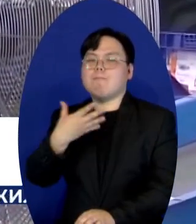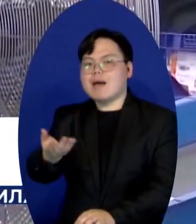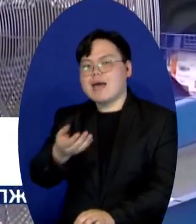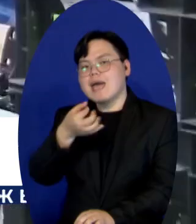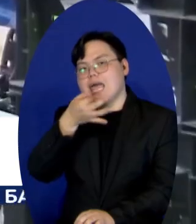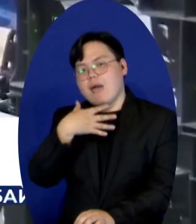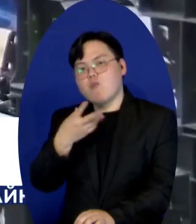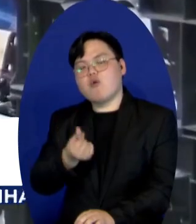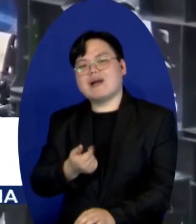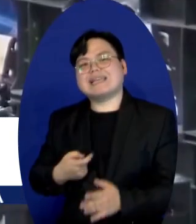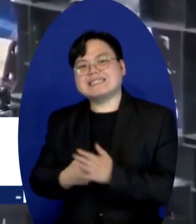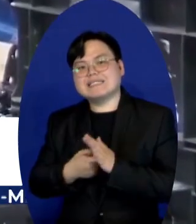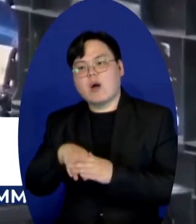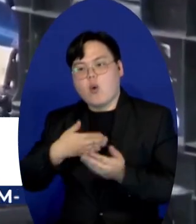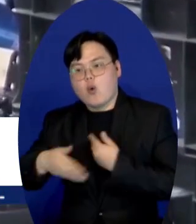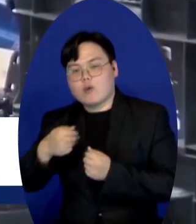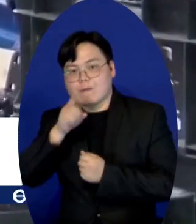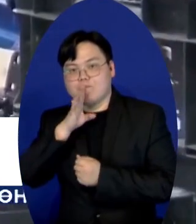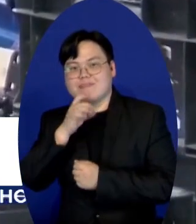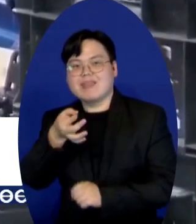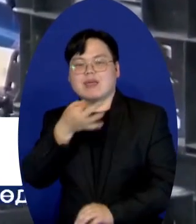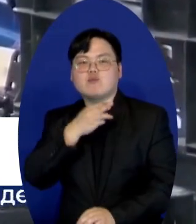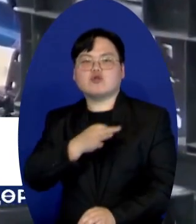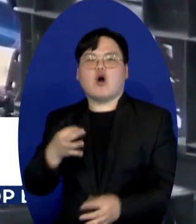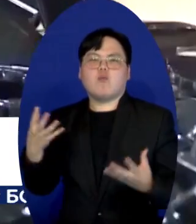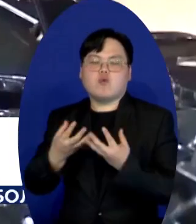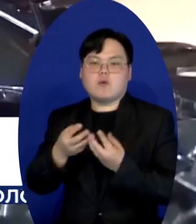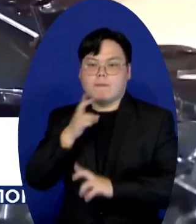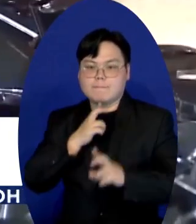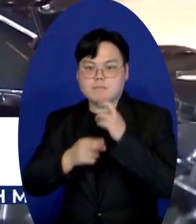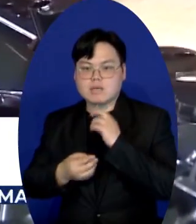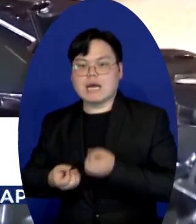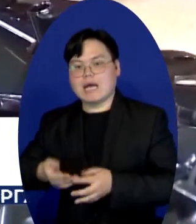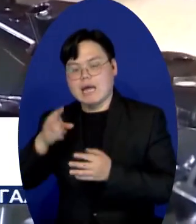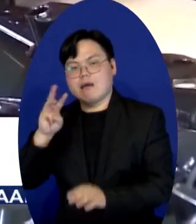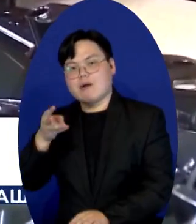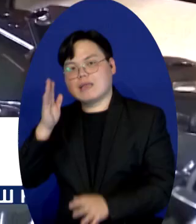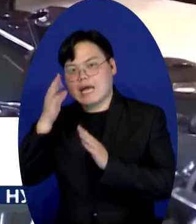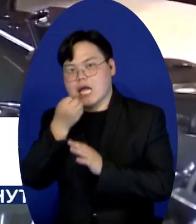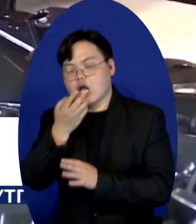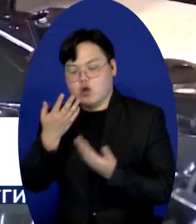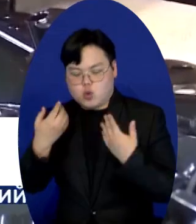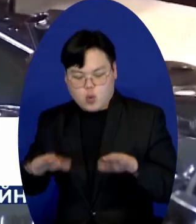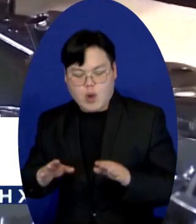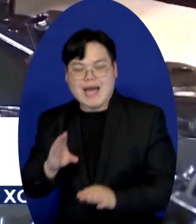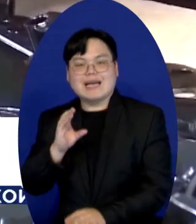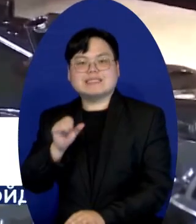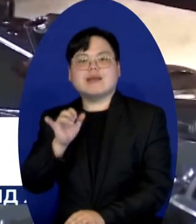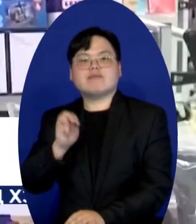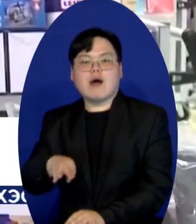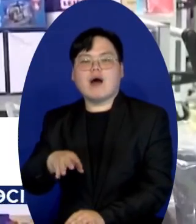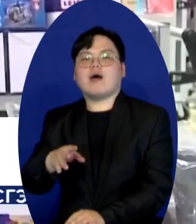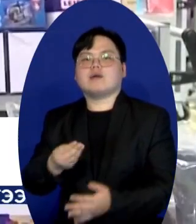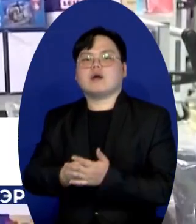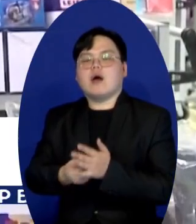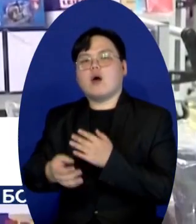үнийг хязгаарснаар худалдаанд гарах эм бэлтгэмлийн тоо буурах зэрэг сөрөг үр дагаврууд учрахыг анхааруулж байна. Сенат дах бүгд